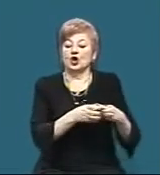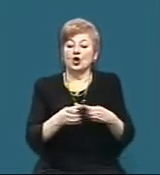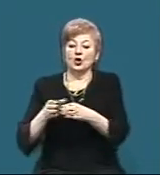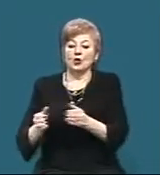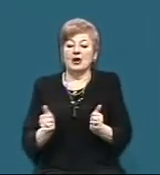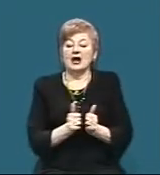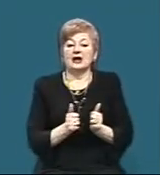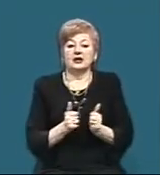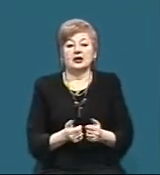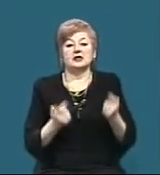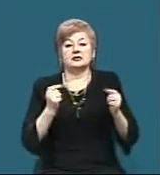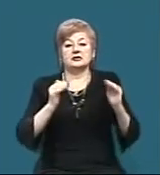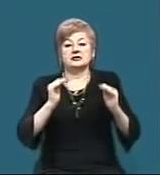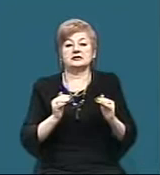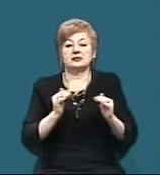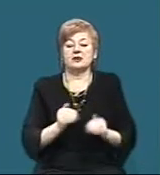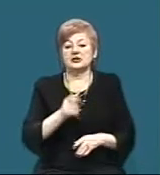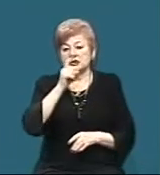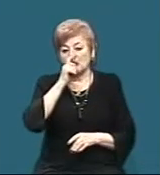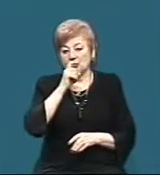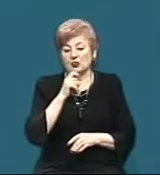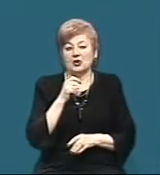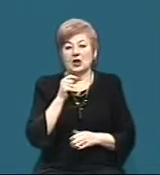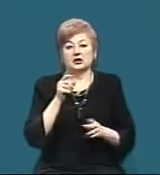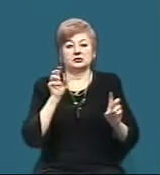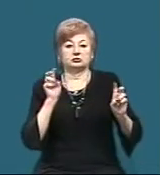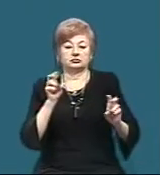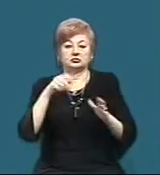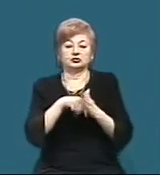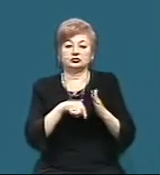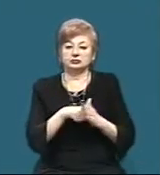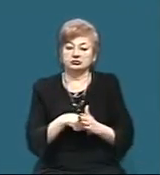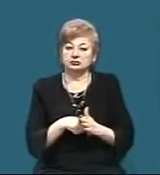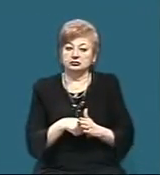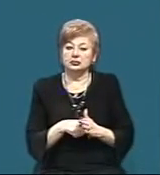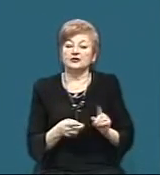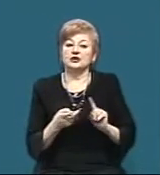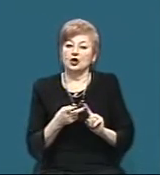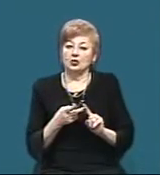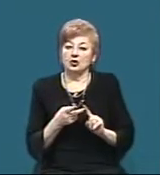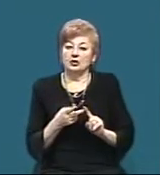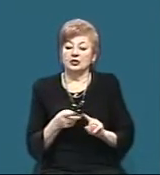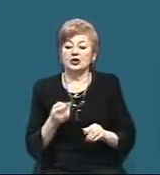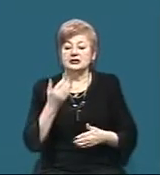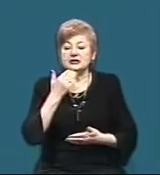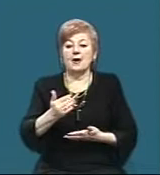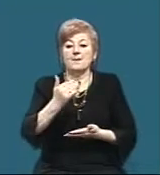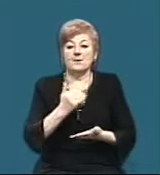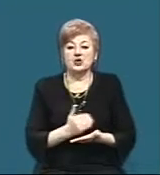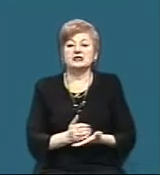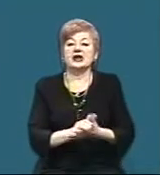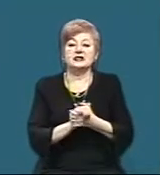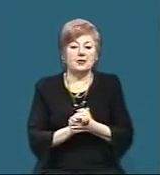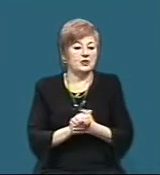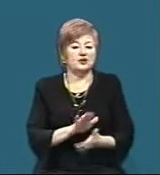зі значним зменшенням негативних стереотипів і сприйняття соціальних загроз. Друге – зростання підтримки мирного, а